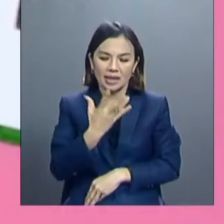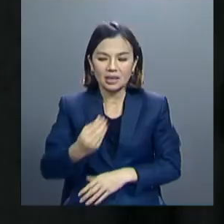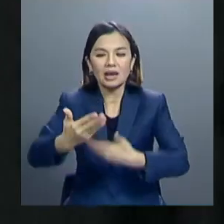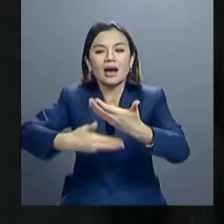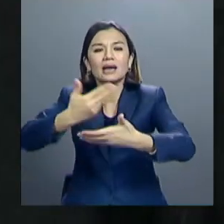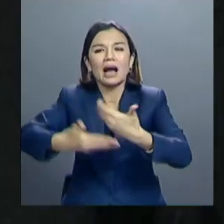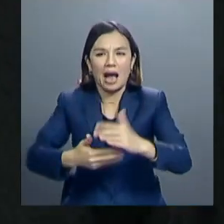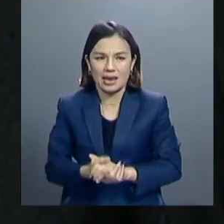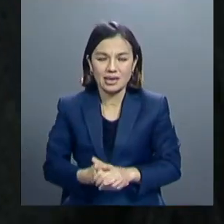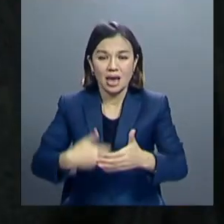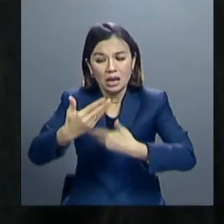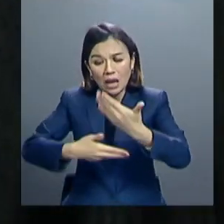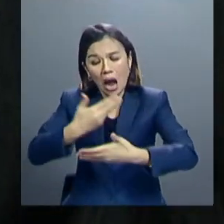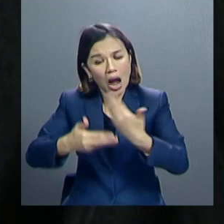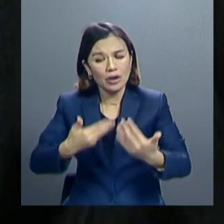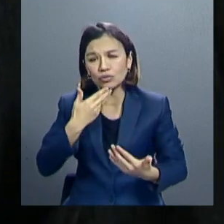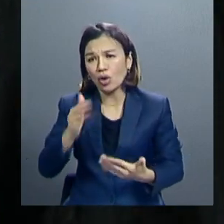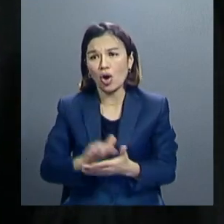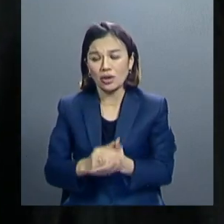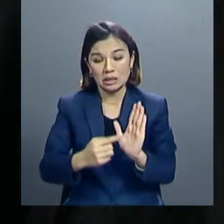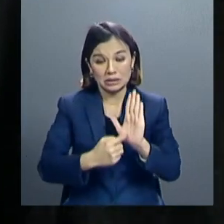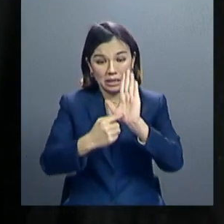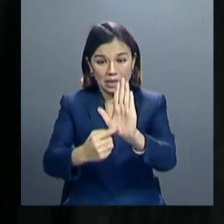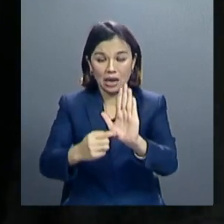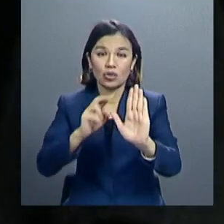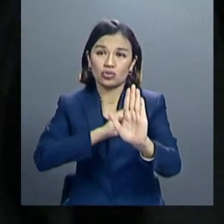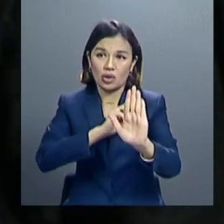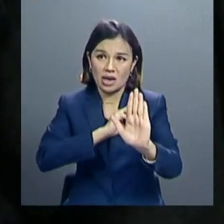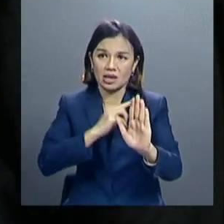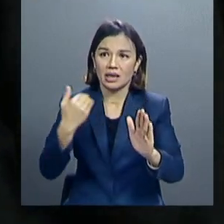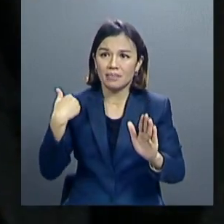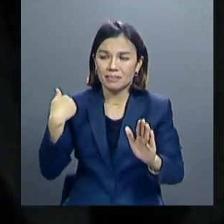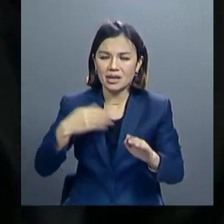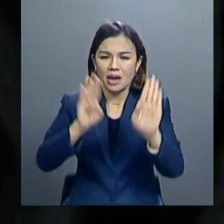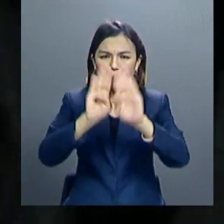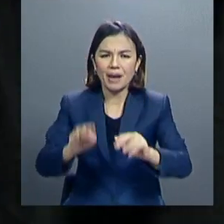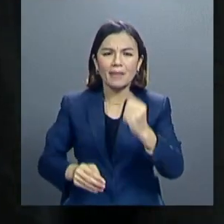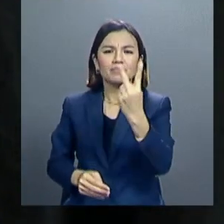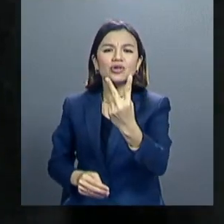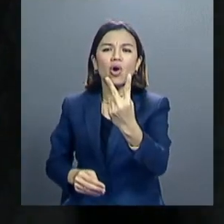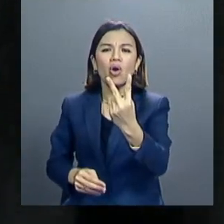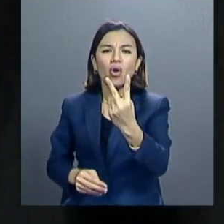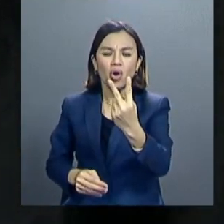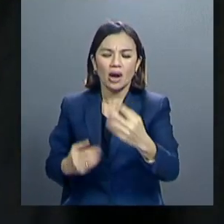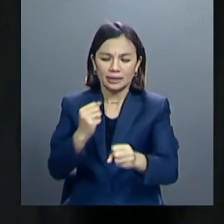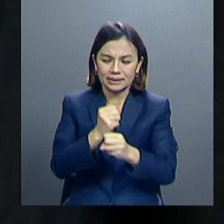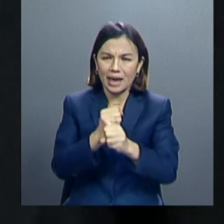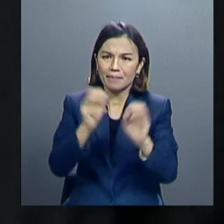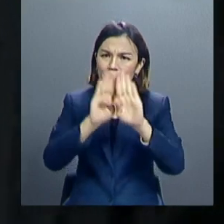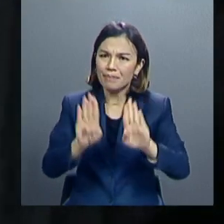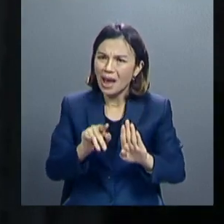ๆกลุ่มผ้าไหมรังสินที่มีลายเป็นเอกลักษณ์ของตัวเองมีรังสินมีอยู่2ลายค่ะที่เป็นลายของตัวเองรังสิน1